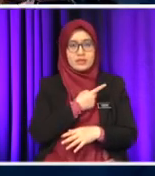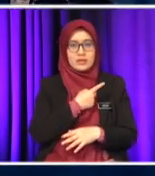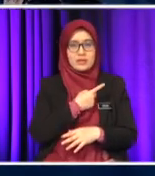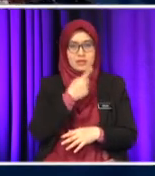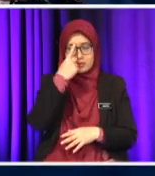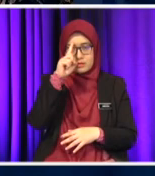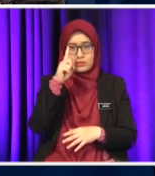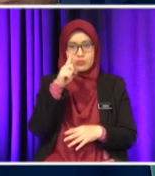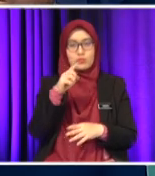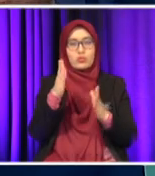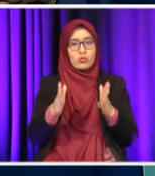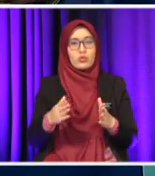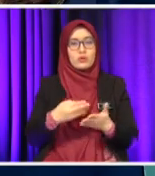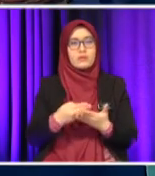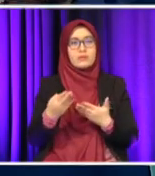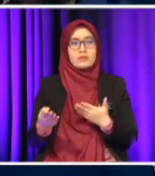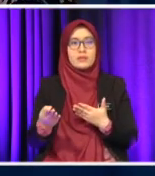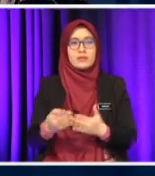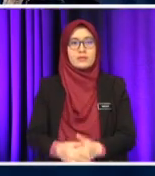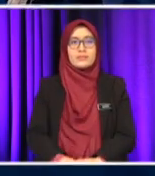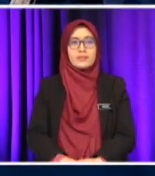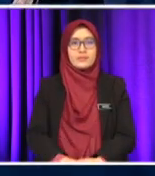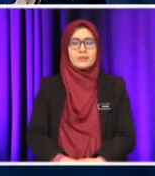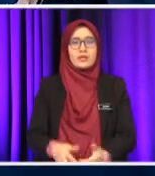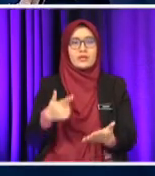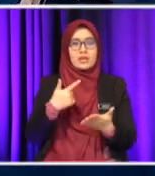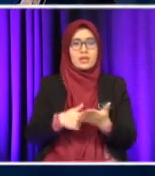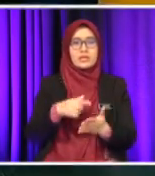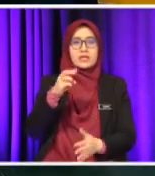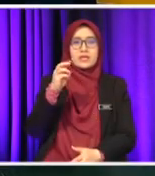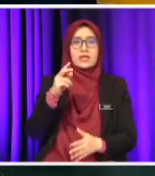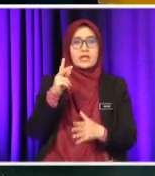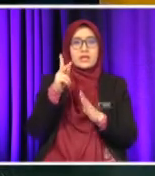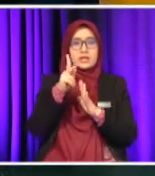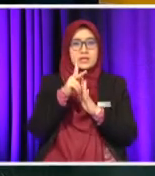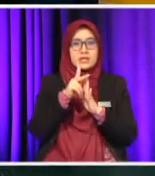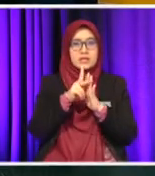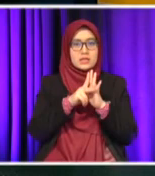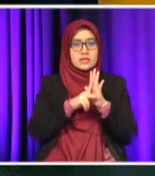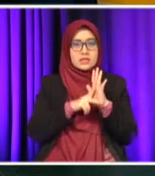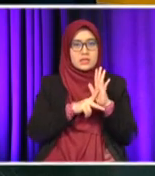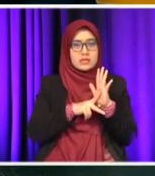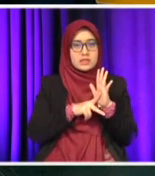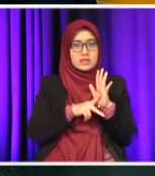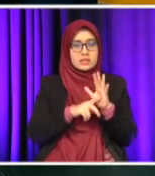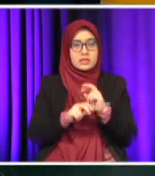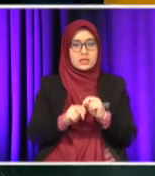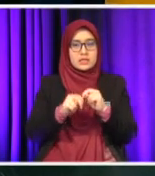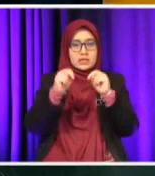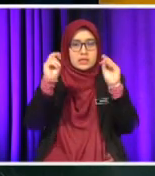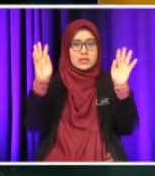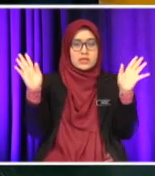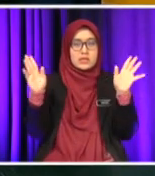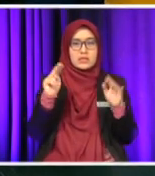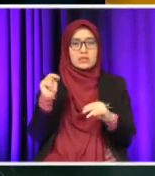kenyataan merangsang sama juga macan kalau kita Tengok itu keluar beribu-ribu lemon dari pada